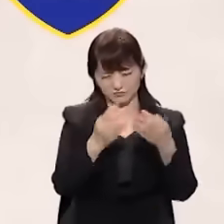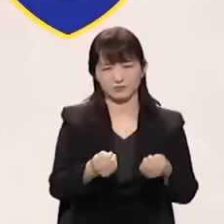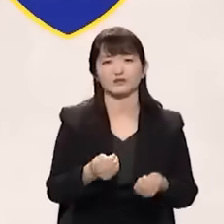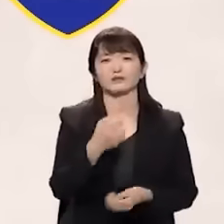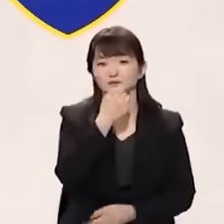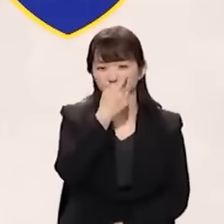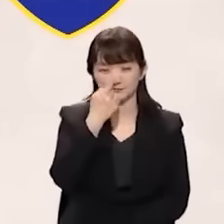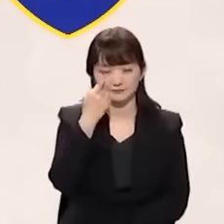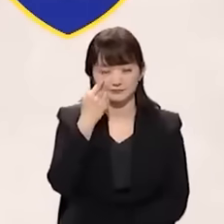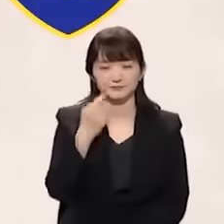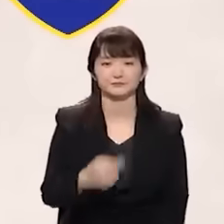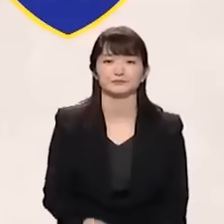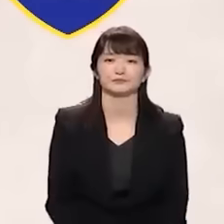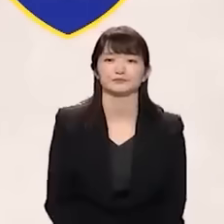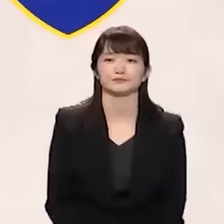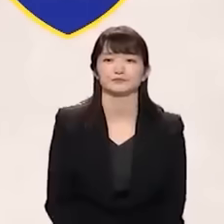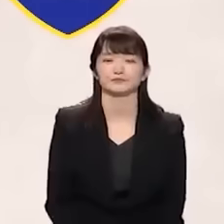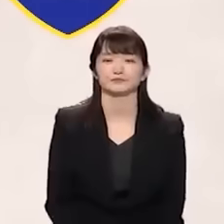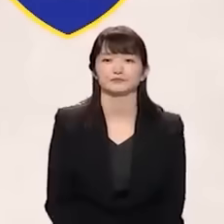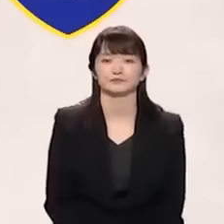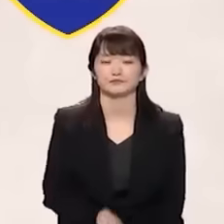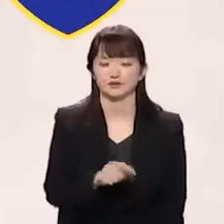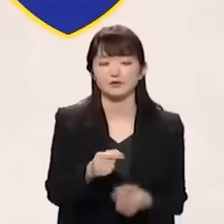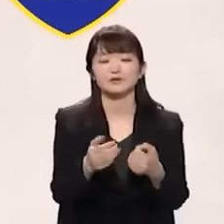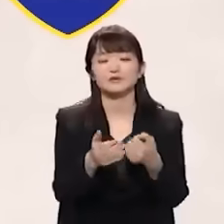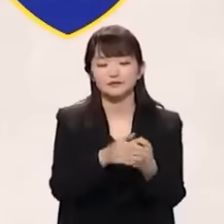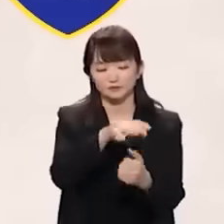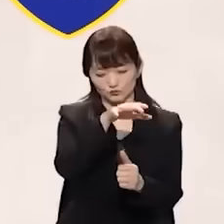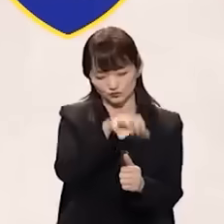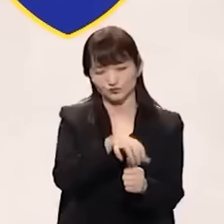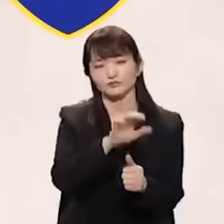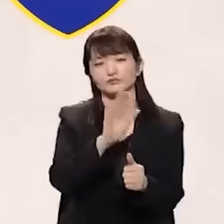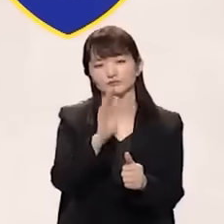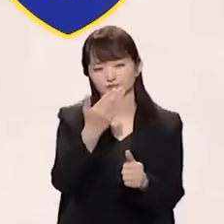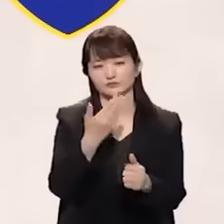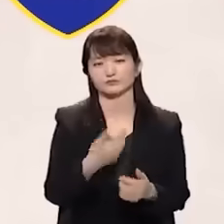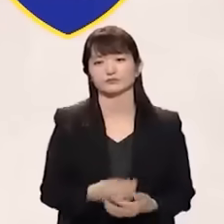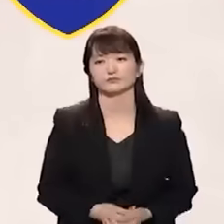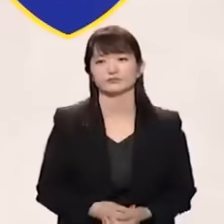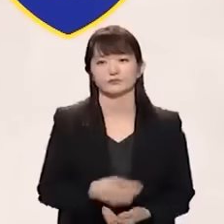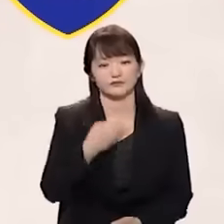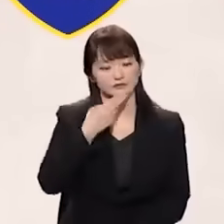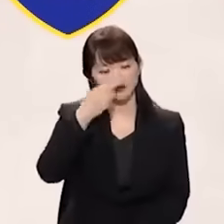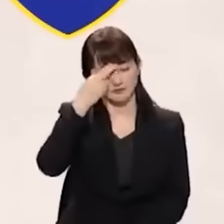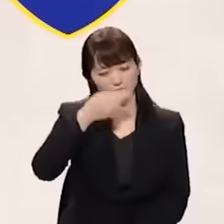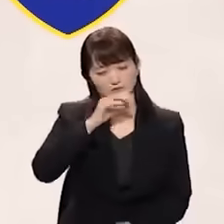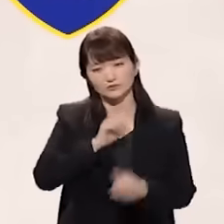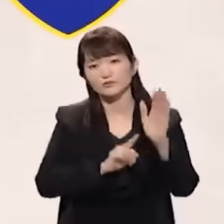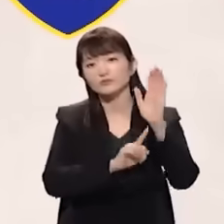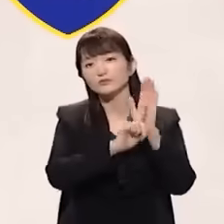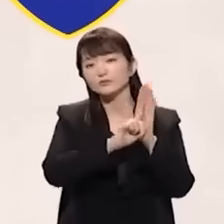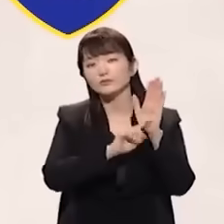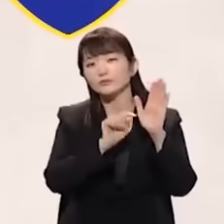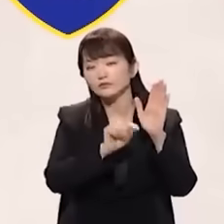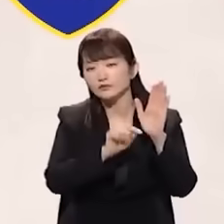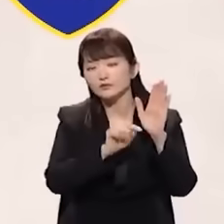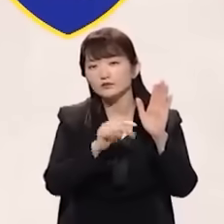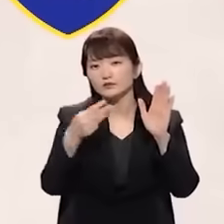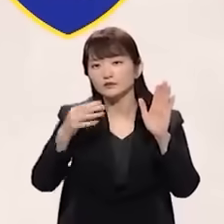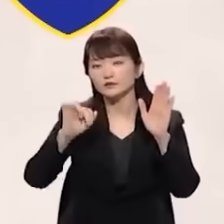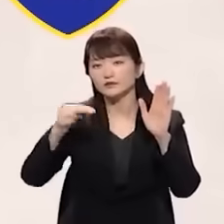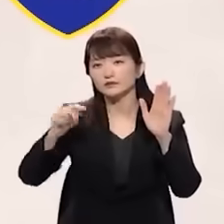상황입니다 그러기 때문에 아마 구속까지 좀 됐다고 봐야 될 것 같고 그렇다면 혈중 알코 들 위드마크 공시를 적용해서